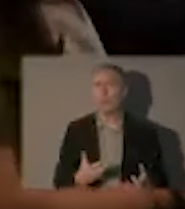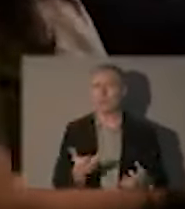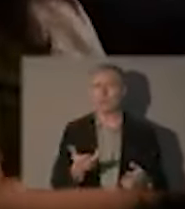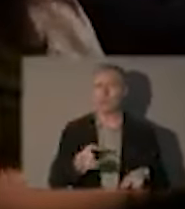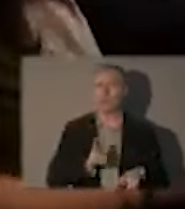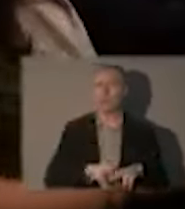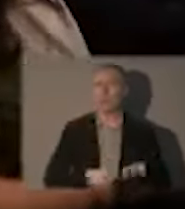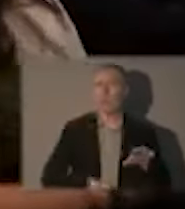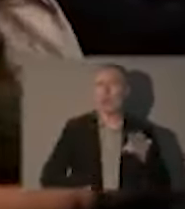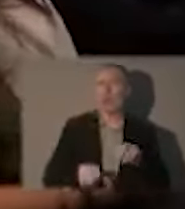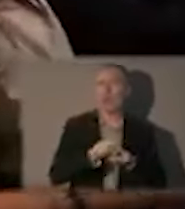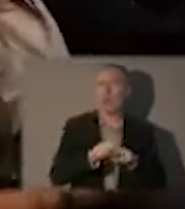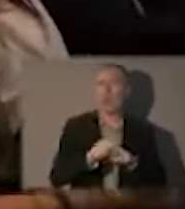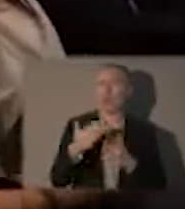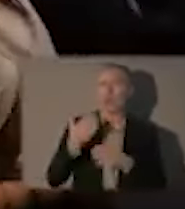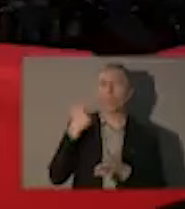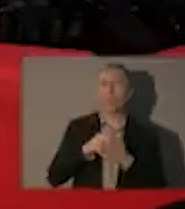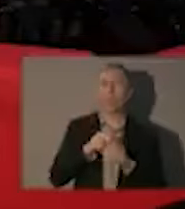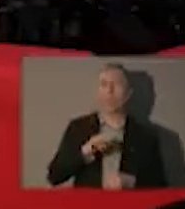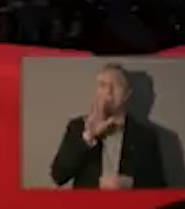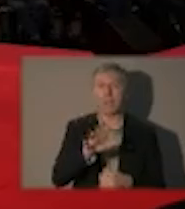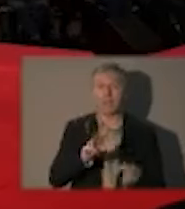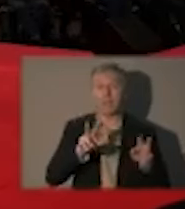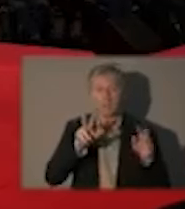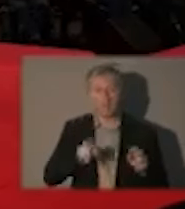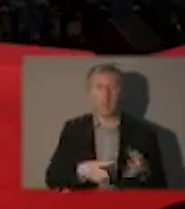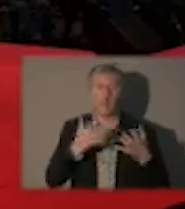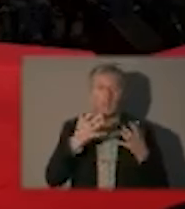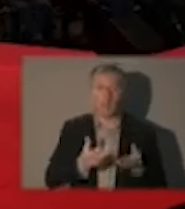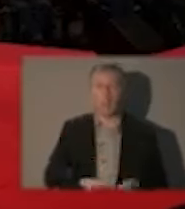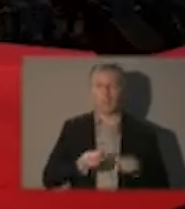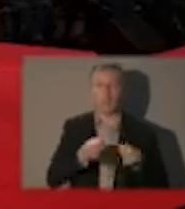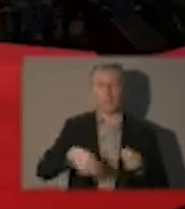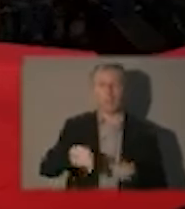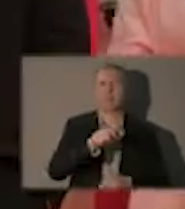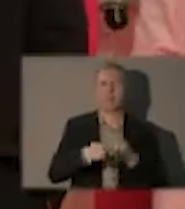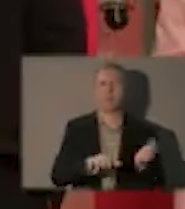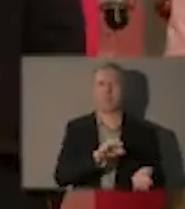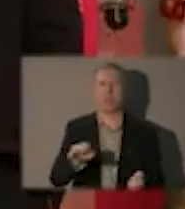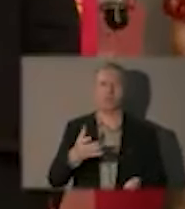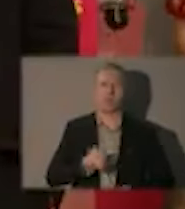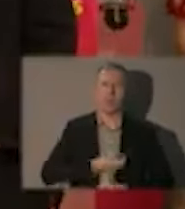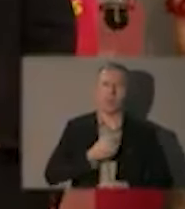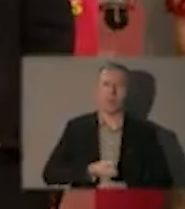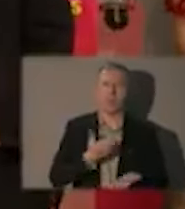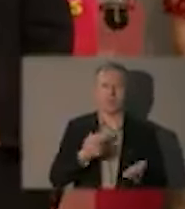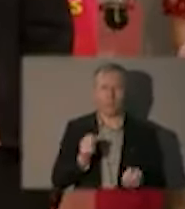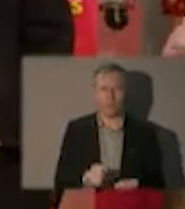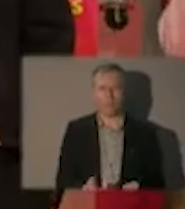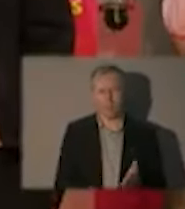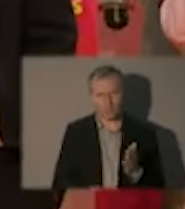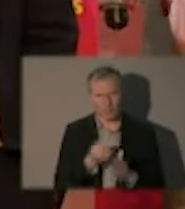la forfaiture de 2005 et qui veut redonner la parole aux Françaises et aux Français. Alors oui,